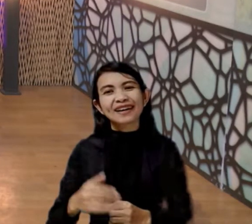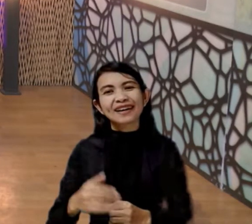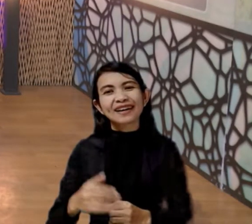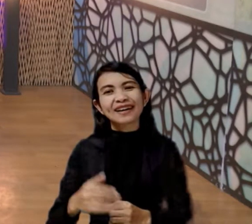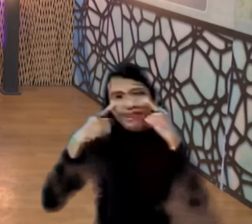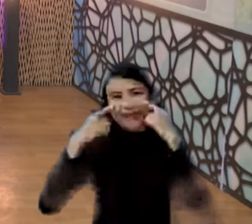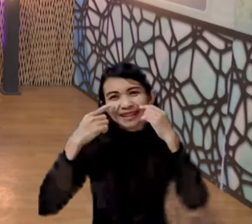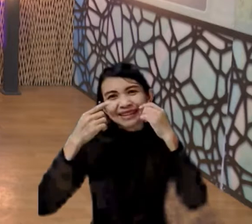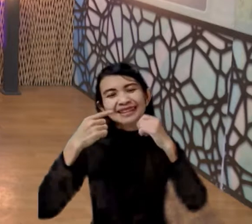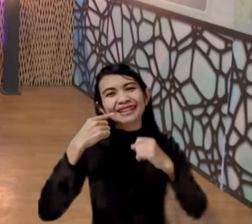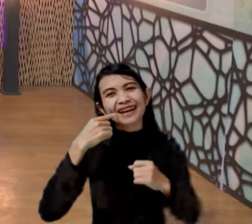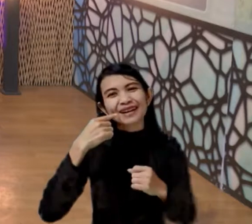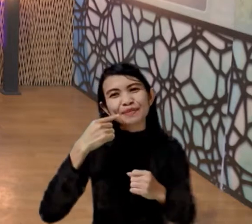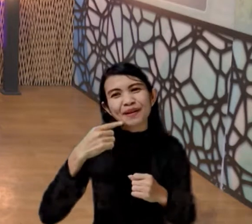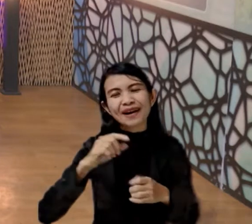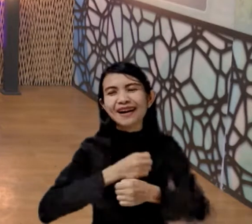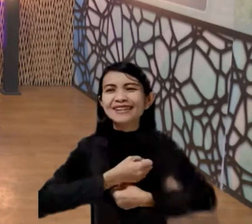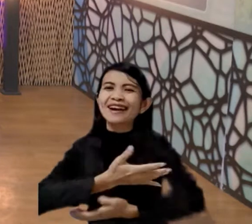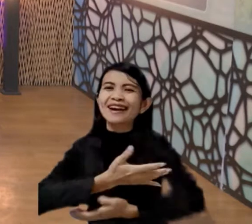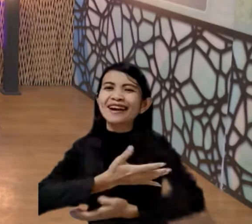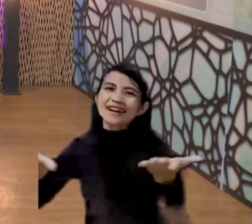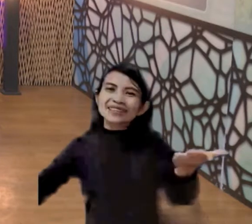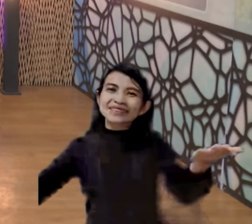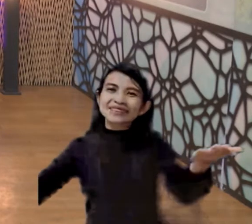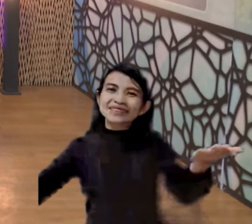menghamparkan samudra dan